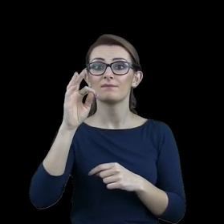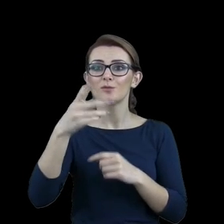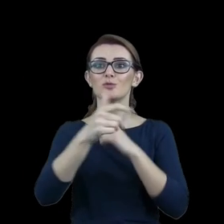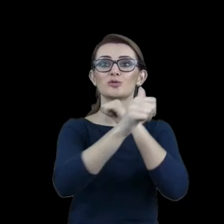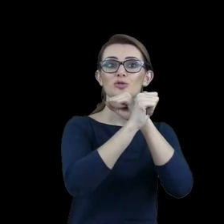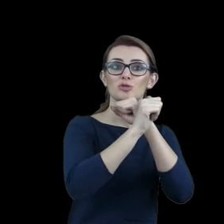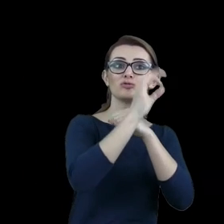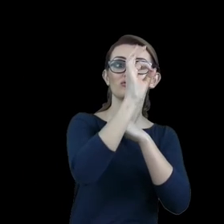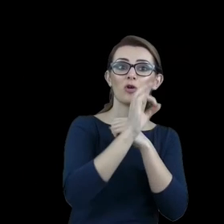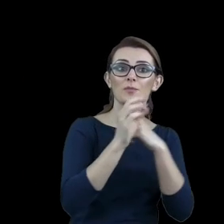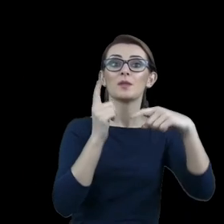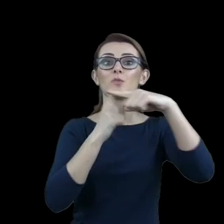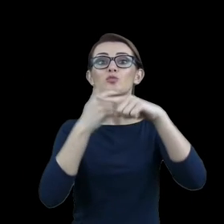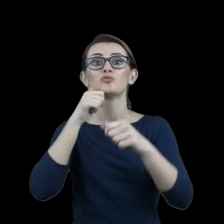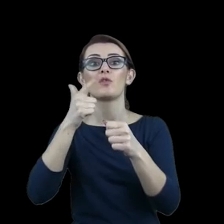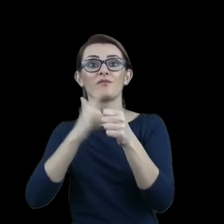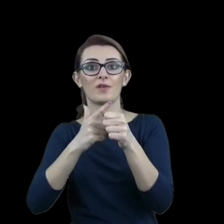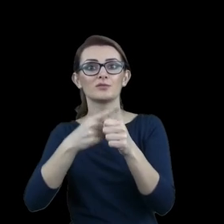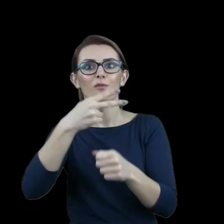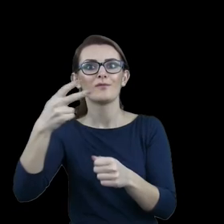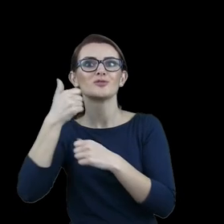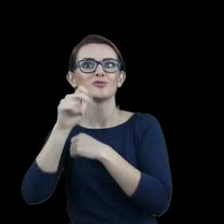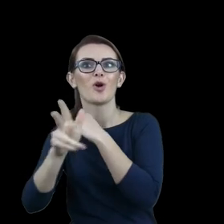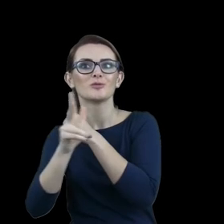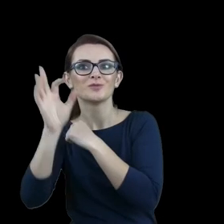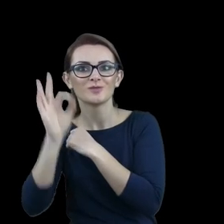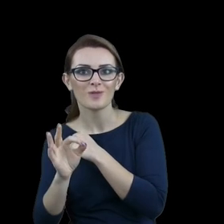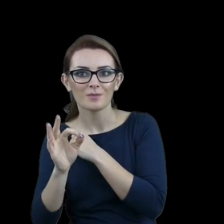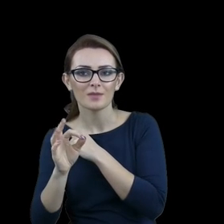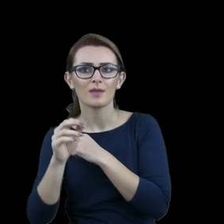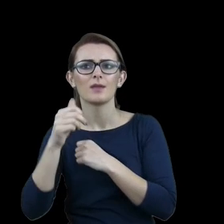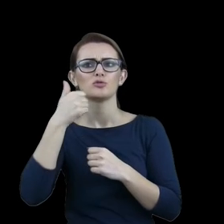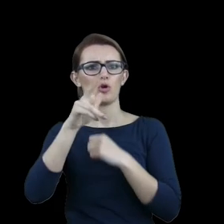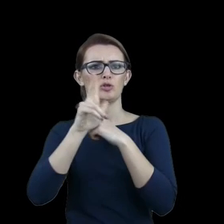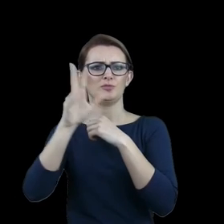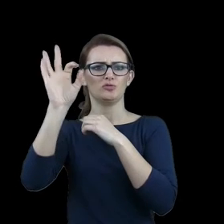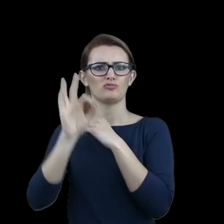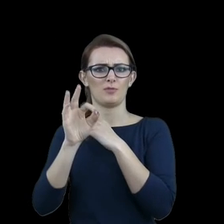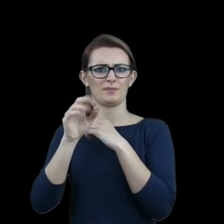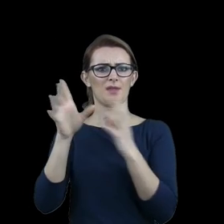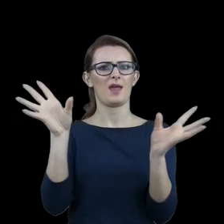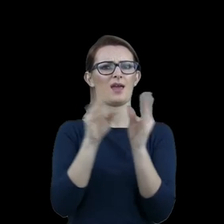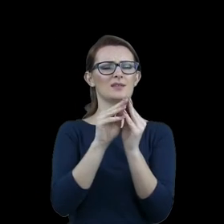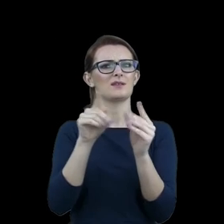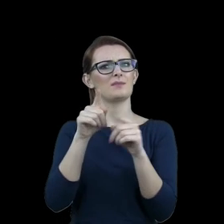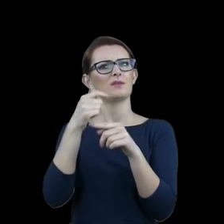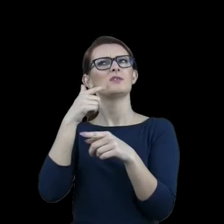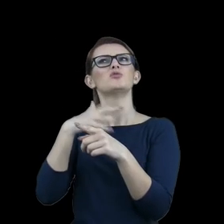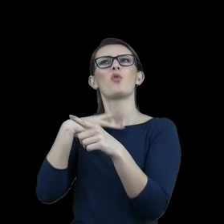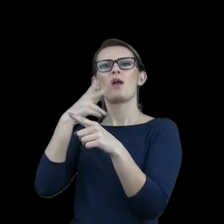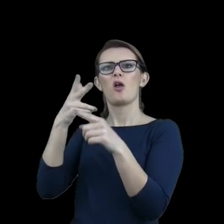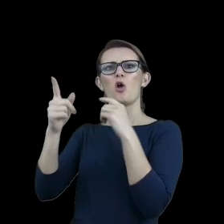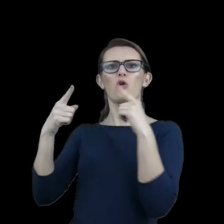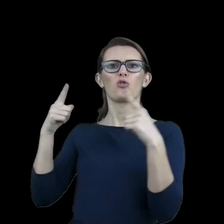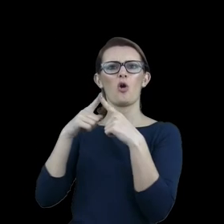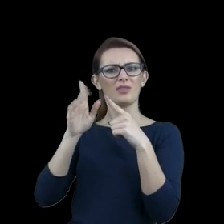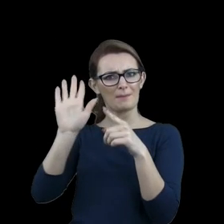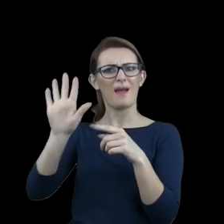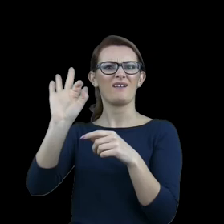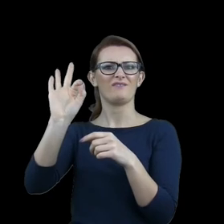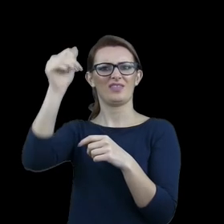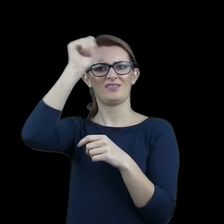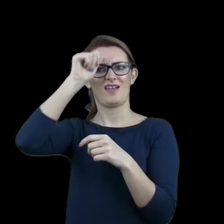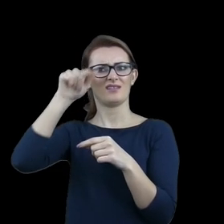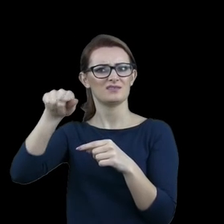60 stopni, dodać 120 stopni, to będzie razem 180